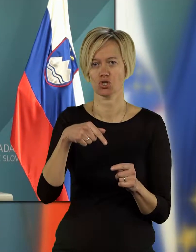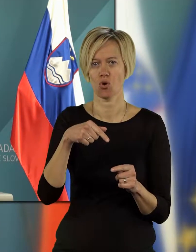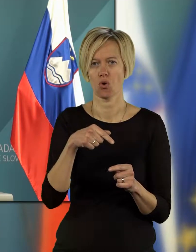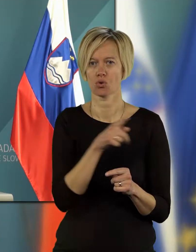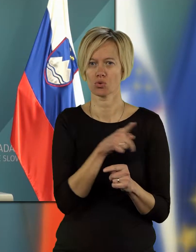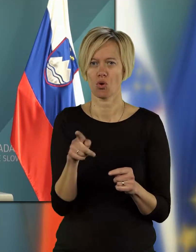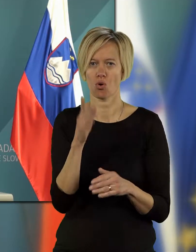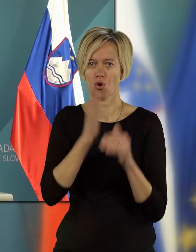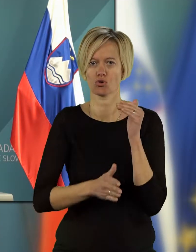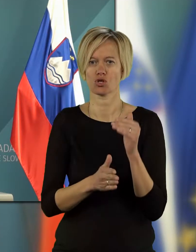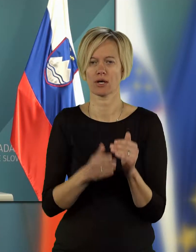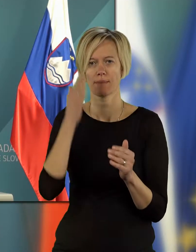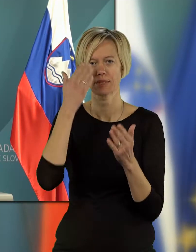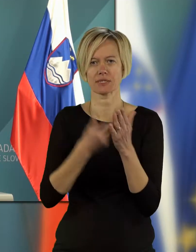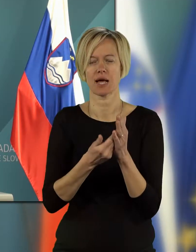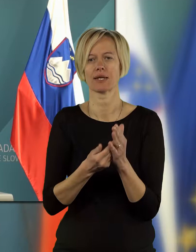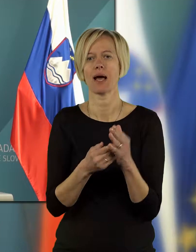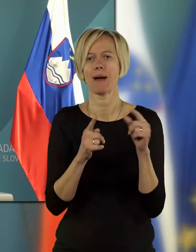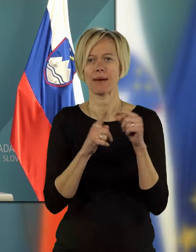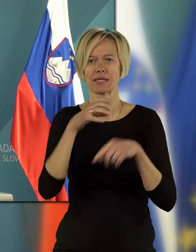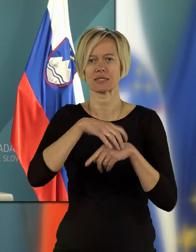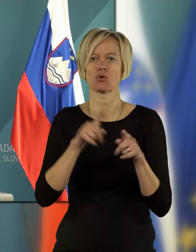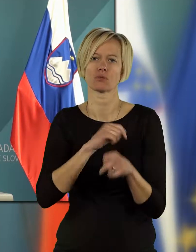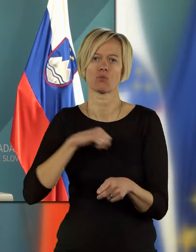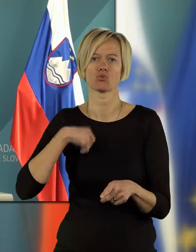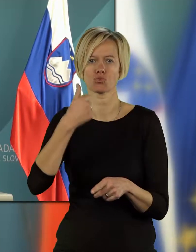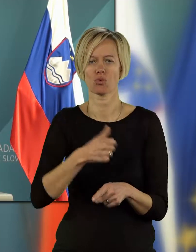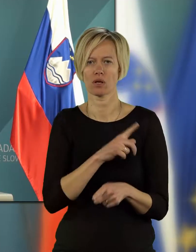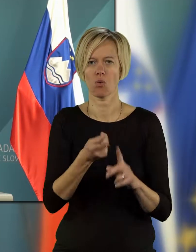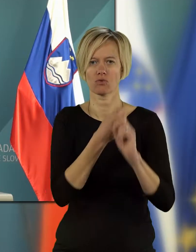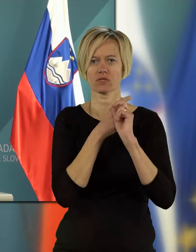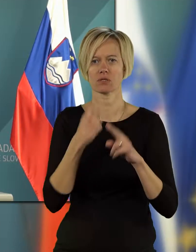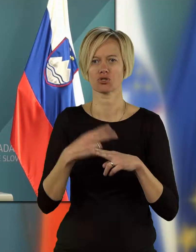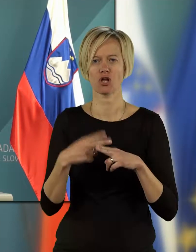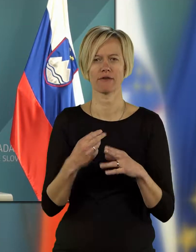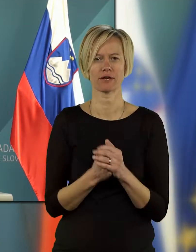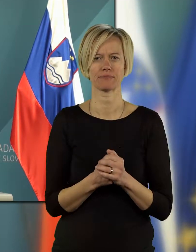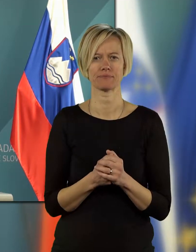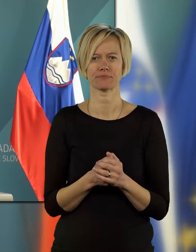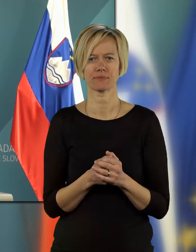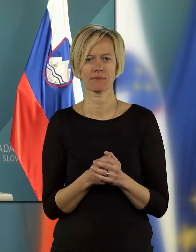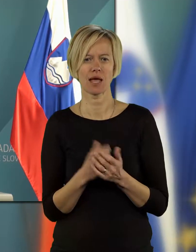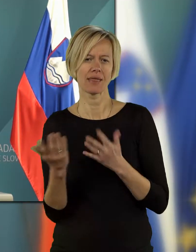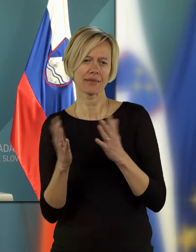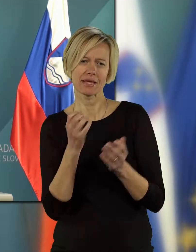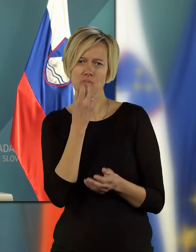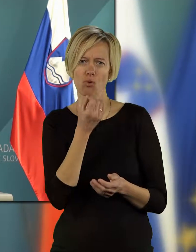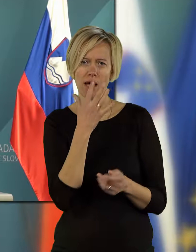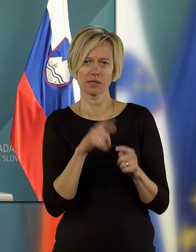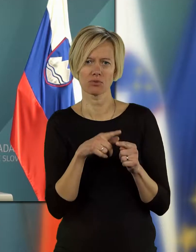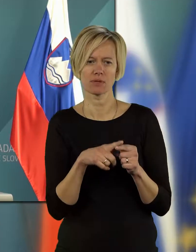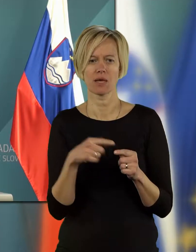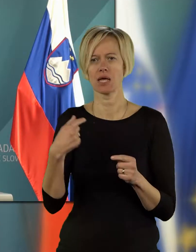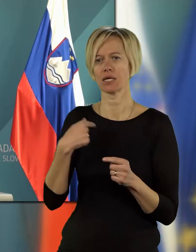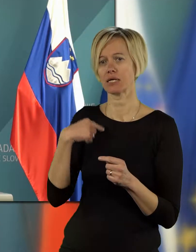kmalu prišlo do končnega priznanja Palestine kot samostojne neodvisne države. Nekje spomladi potem verjetno,